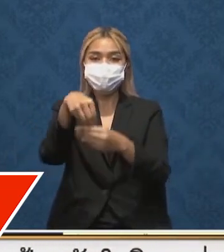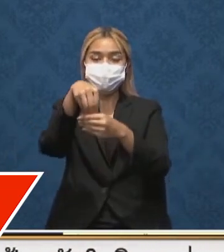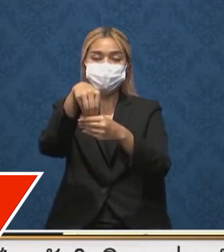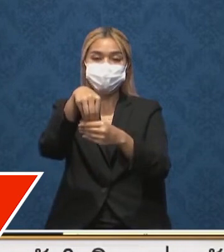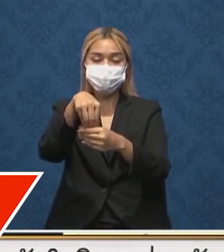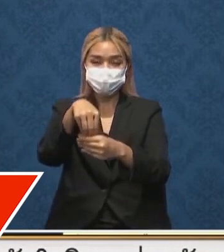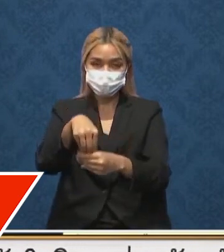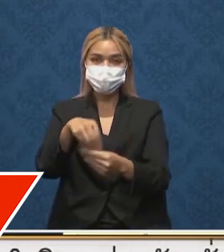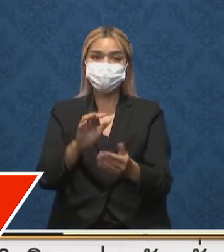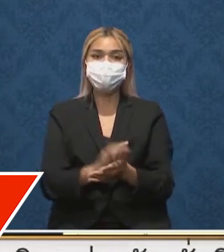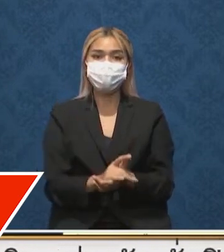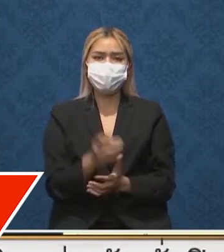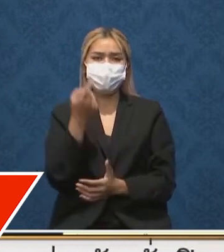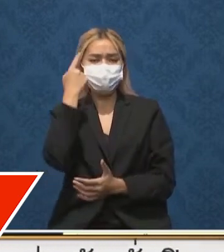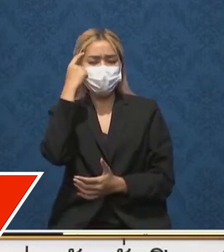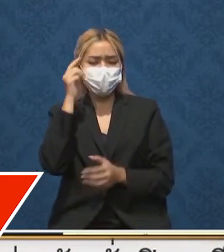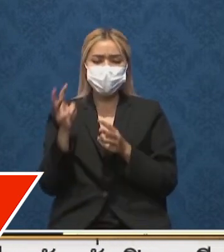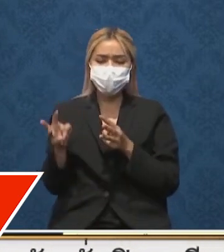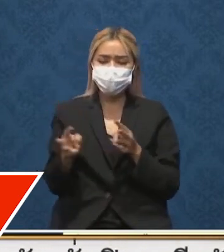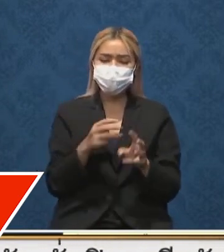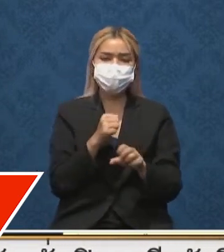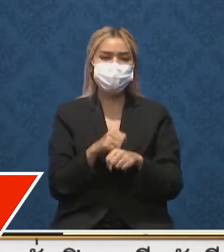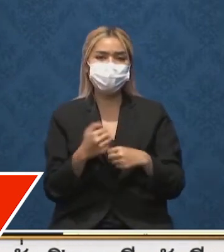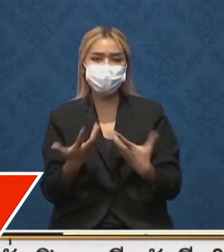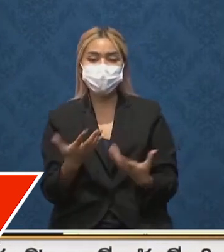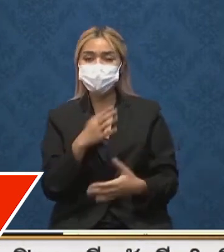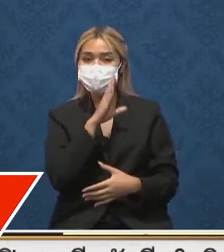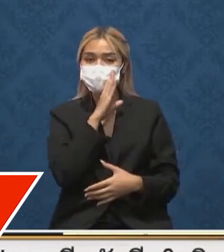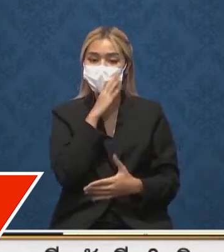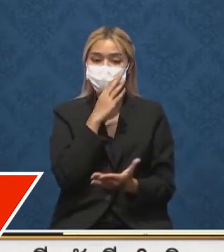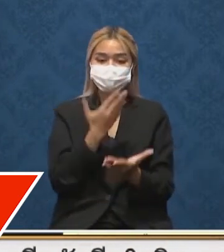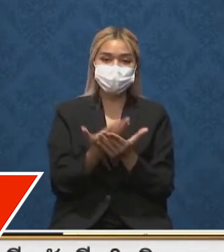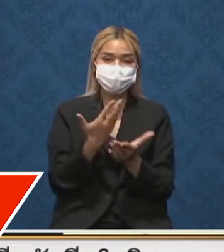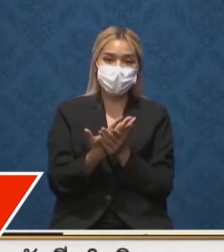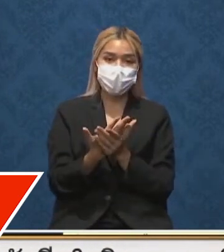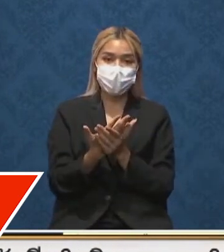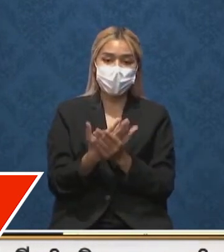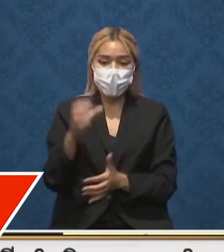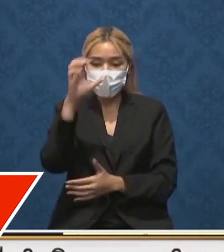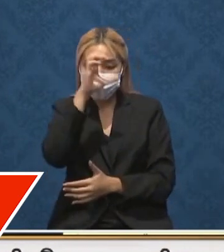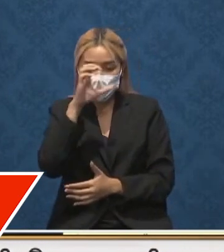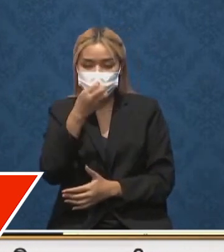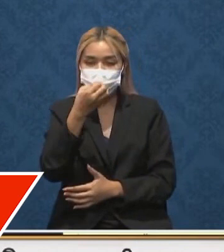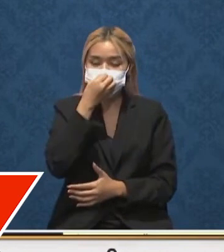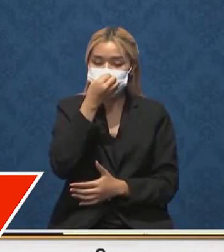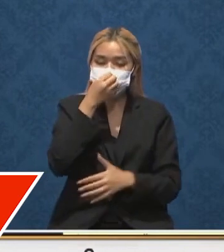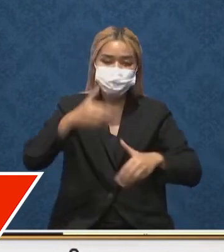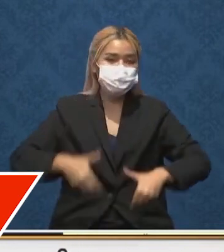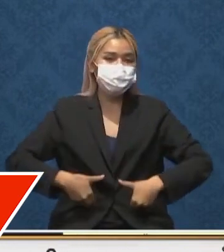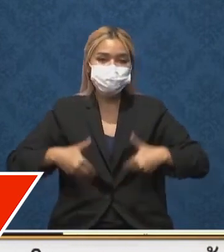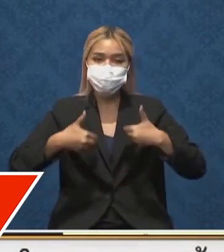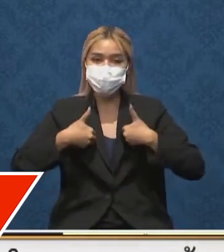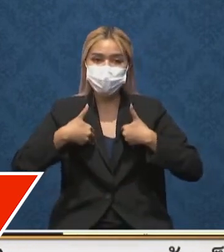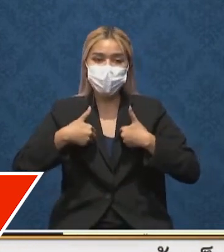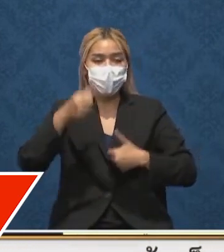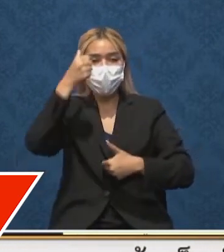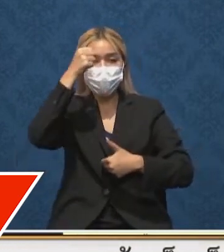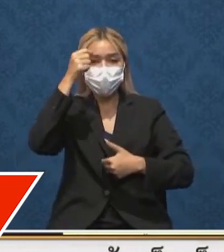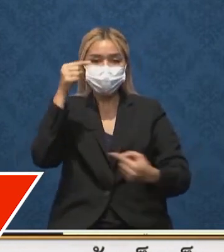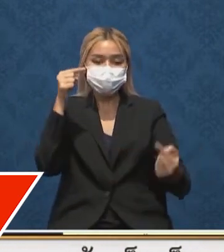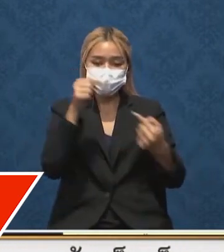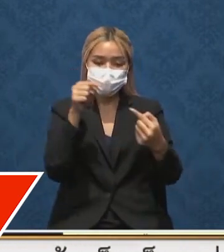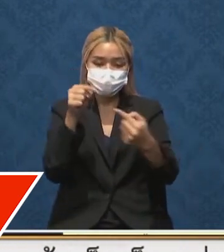สะสมเาหาได้วันต่อวันใช้ต่อวันกินต่อวันในอดีตที่ผ่านมา